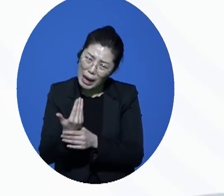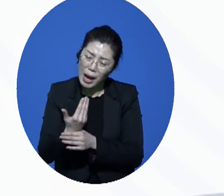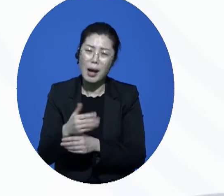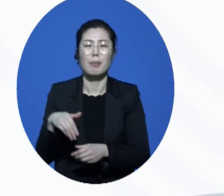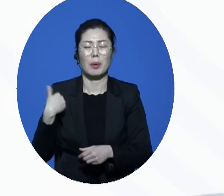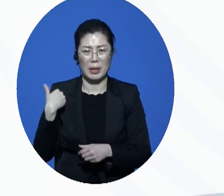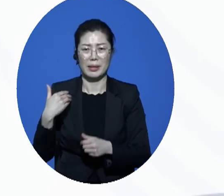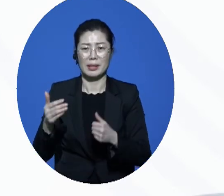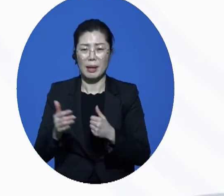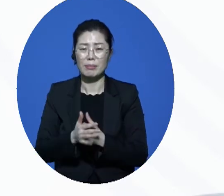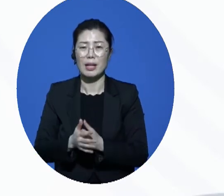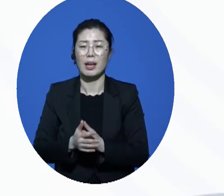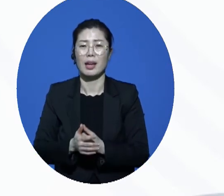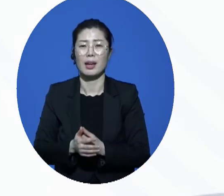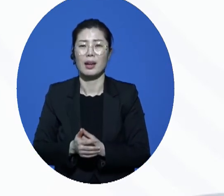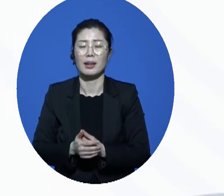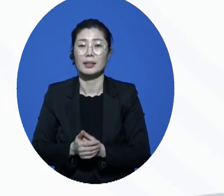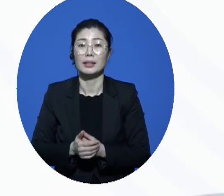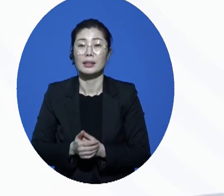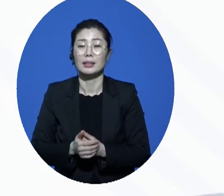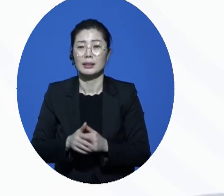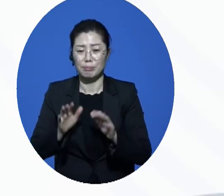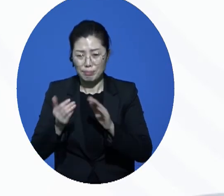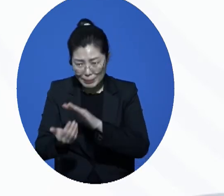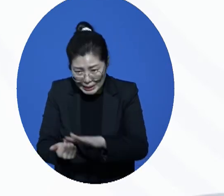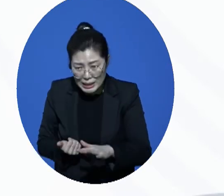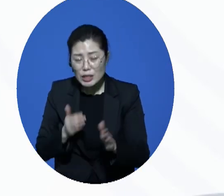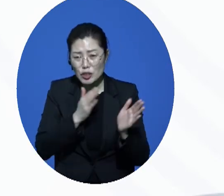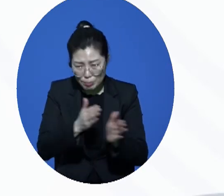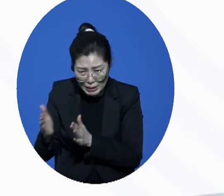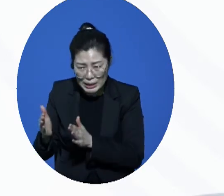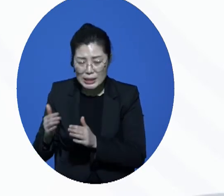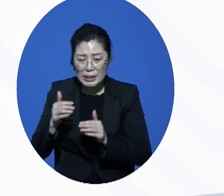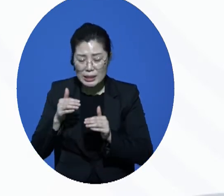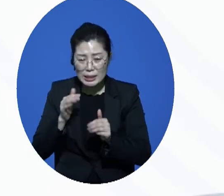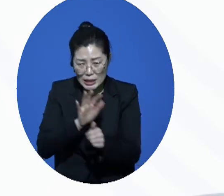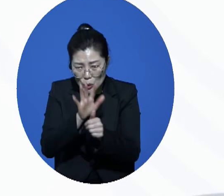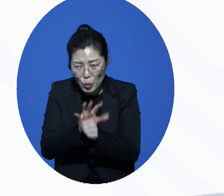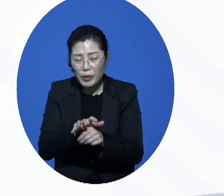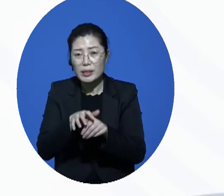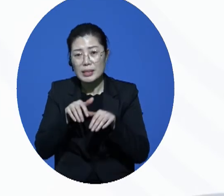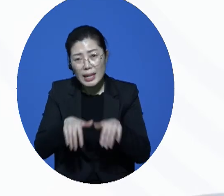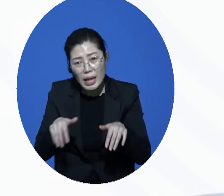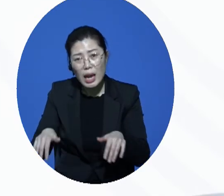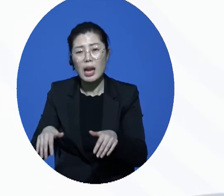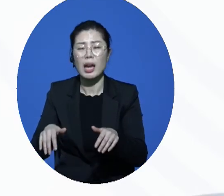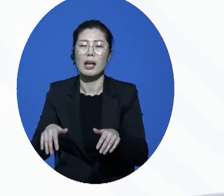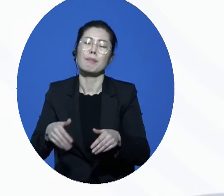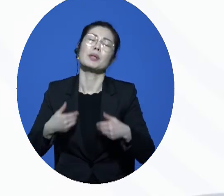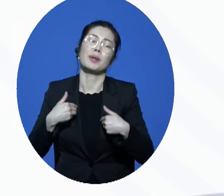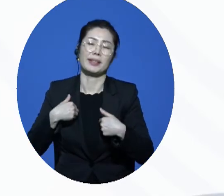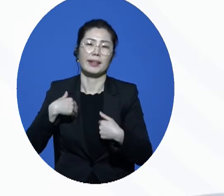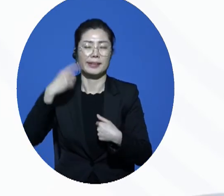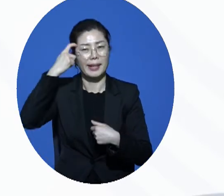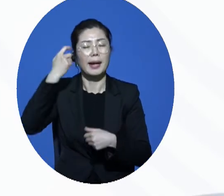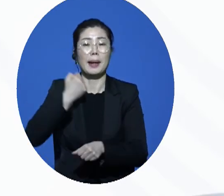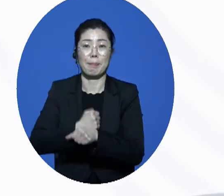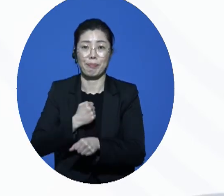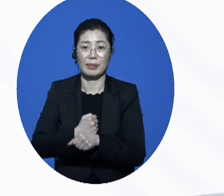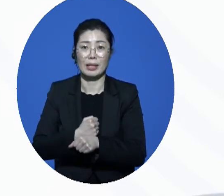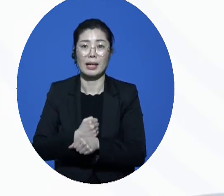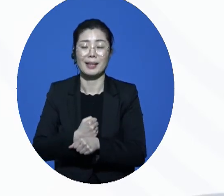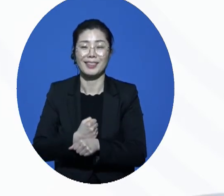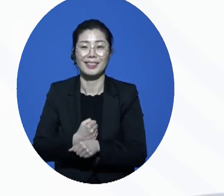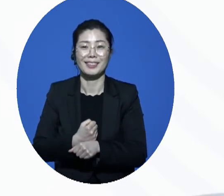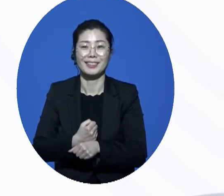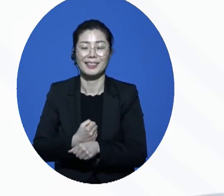코로나가 끝나는 그 시점에 우리가 새로운 대책과 지원 체계를 만들어 놓는 과정이기를 바랍니다. 예, 경쟁해